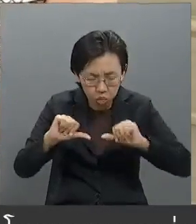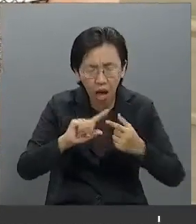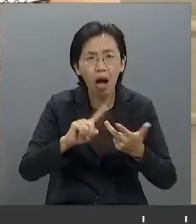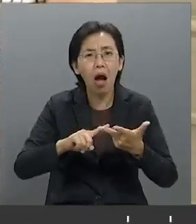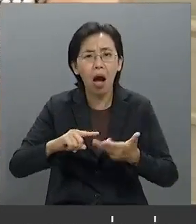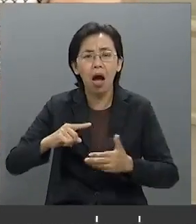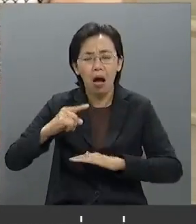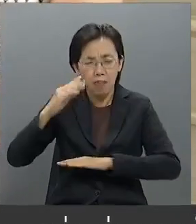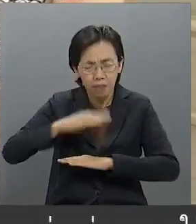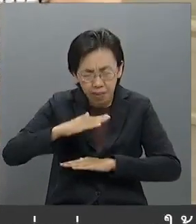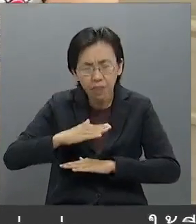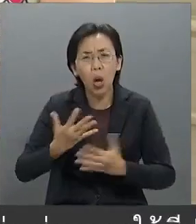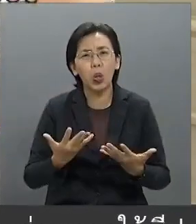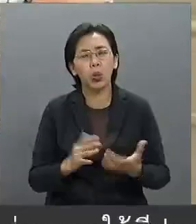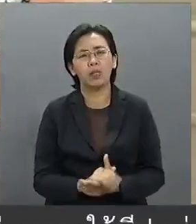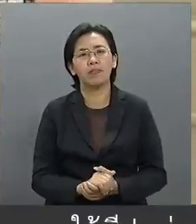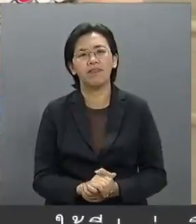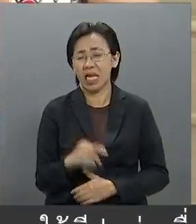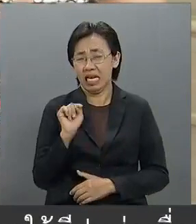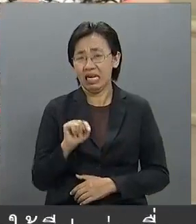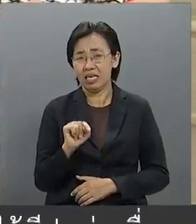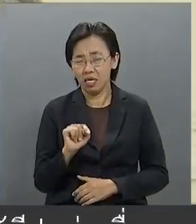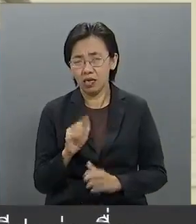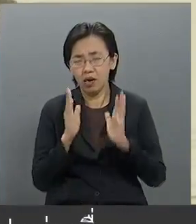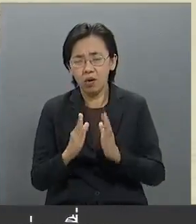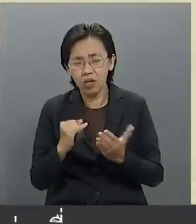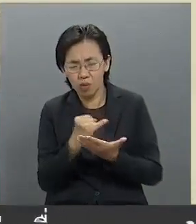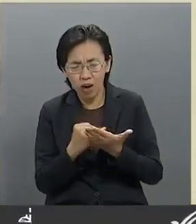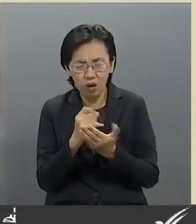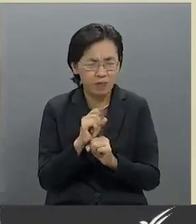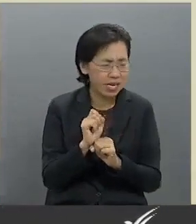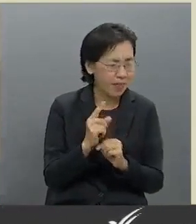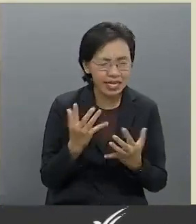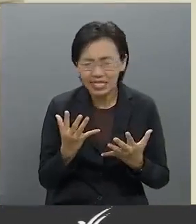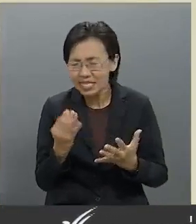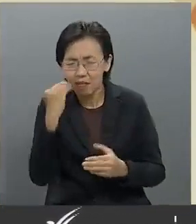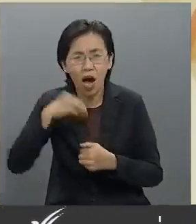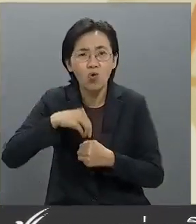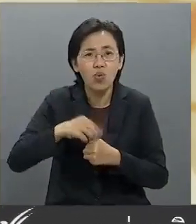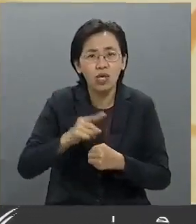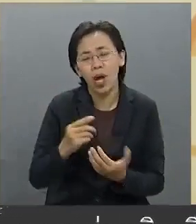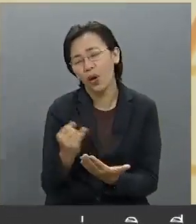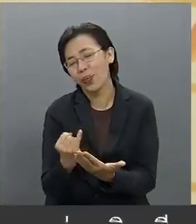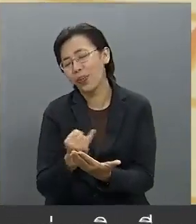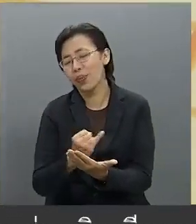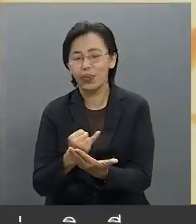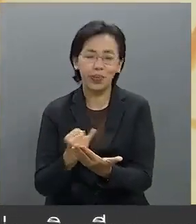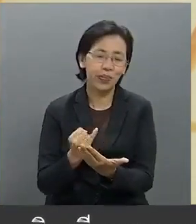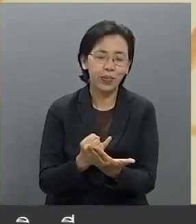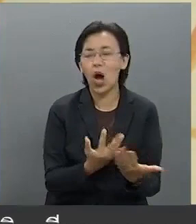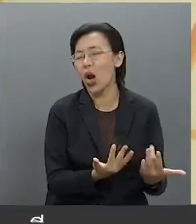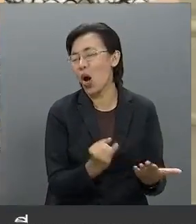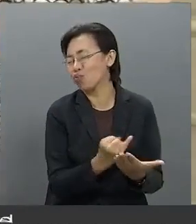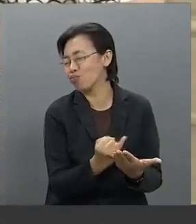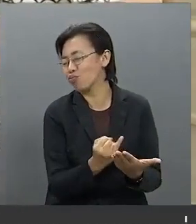ซึ่งเรื่องแบบนี้เนี่ยสิ่งที่ศิลปินพอทำได้ในช่วงกักตัวอยู่บ้านนั่นคือการสเก็ตงานเอาไว้ลอยไอเดียออกมาให้มากที่สุดค่ะแล้ว